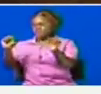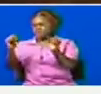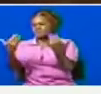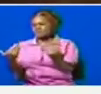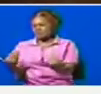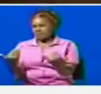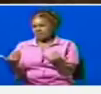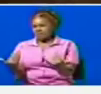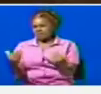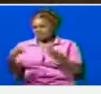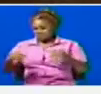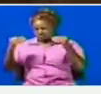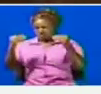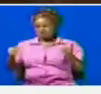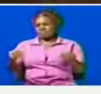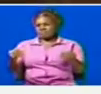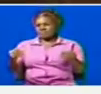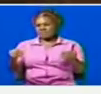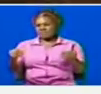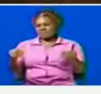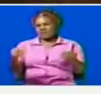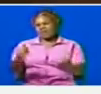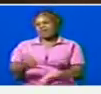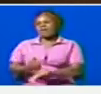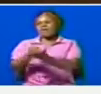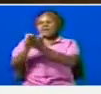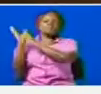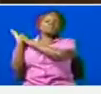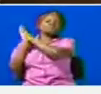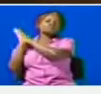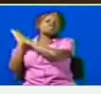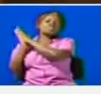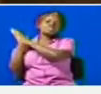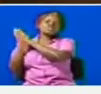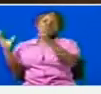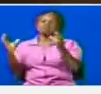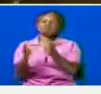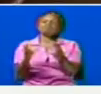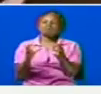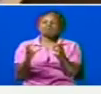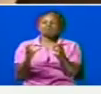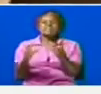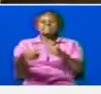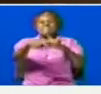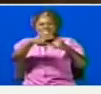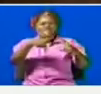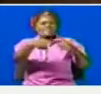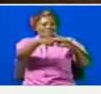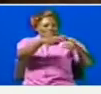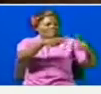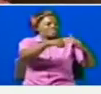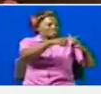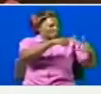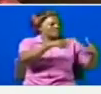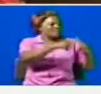sahihi, hii kuahirisha uchaguzi umesaidia Mungiki ambao alileta hapa Siaya. Ingekuwa tungeoa hiyo Mungiki yote. Na